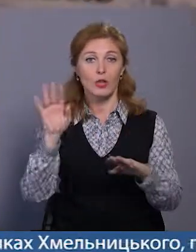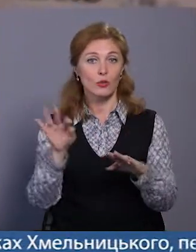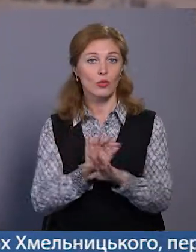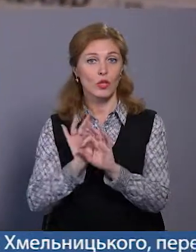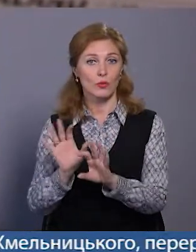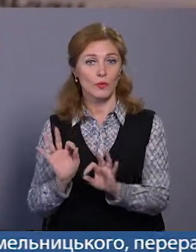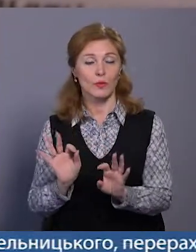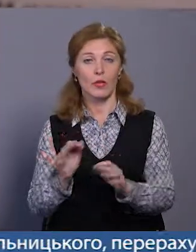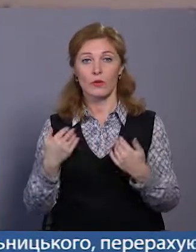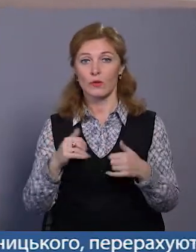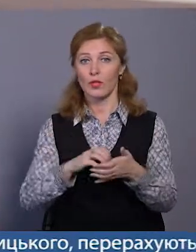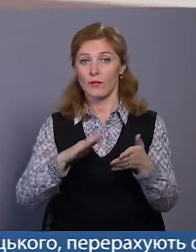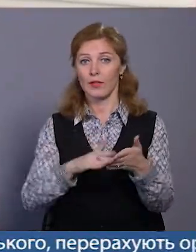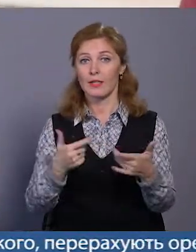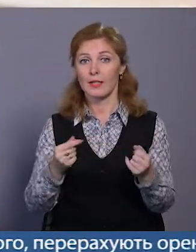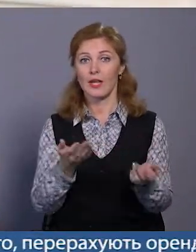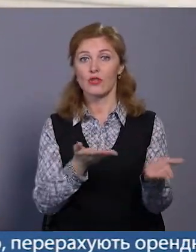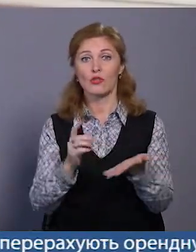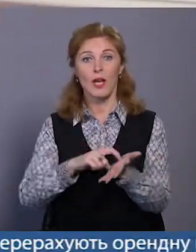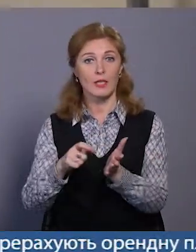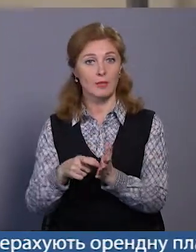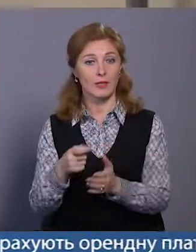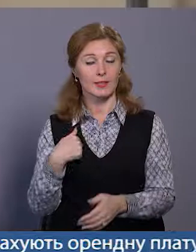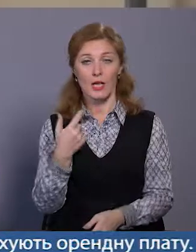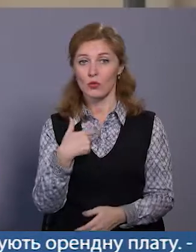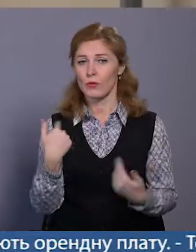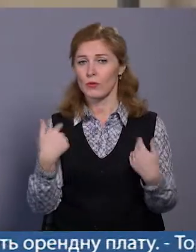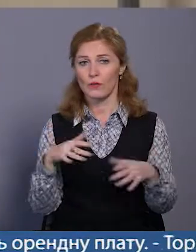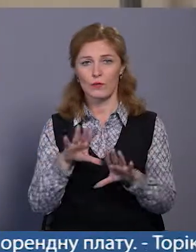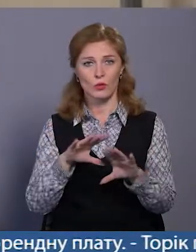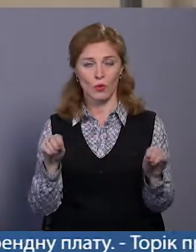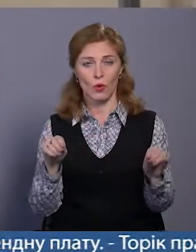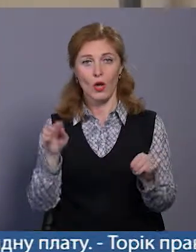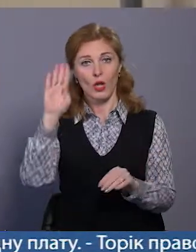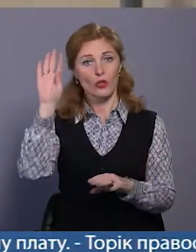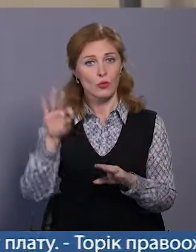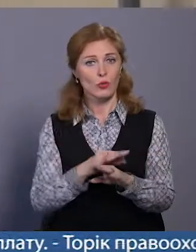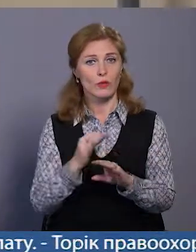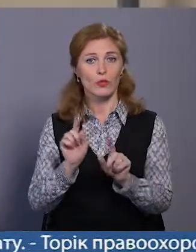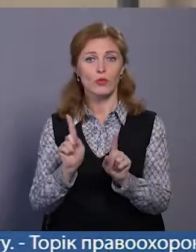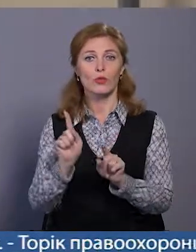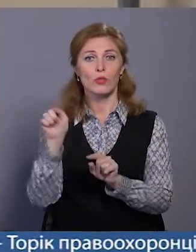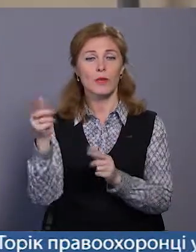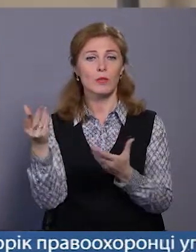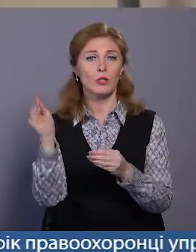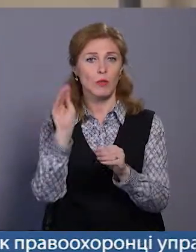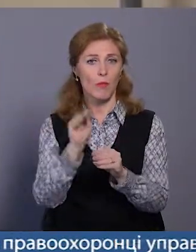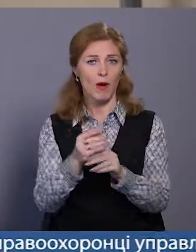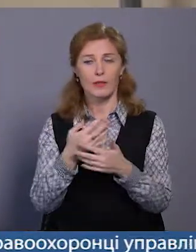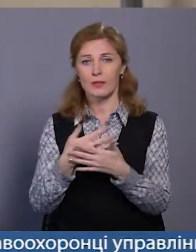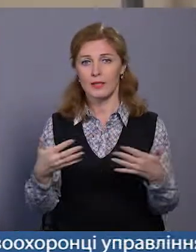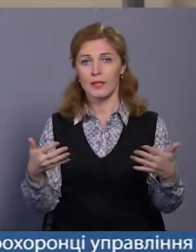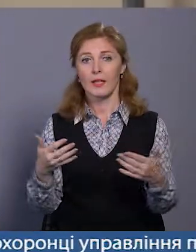каже, вже визначилися, де чия кімната. Я собі вже все розмічтала. Чоловік ще там щось каже, говорить, там ти гіпсокартон, ще щось. Кажу,